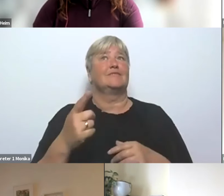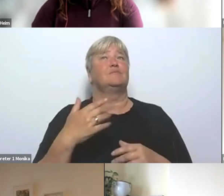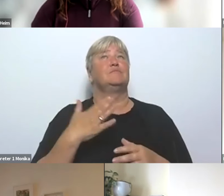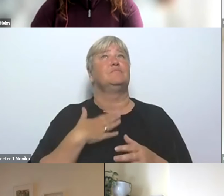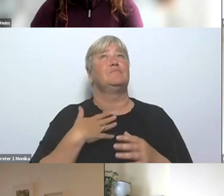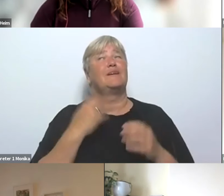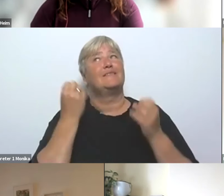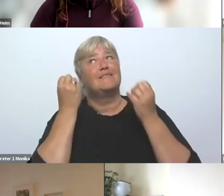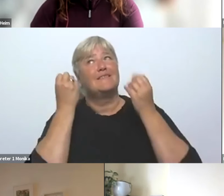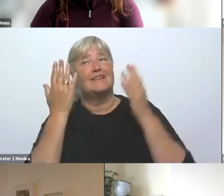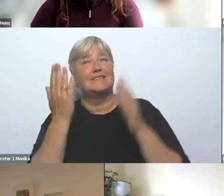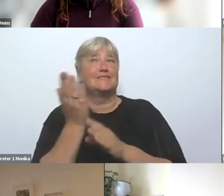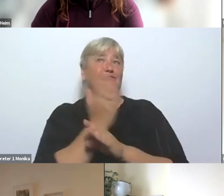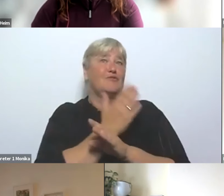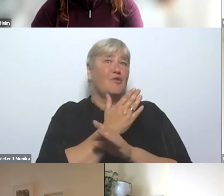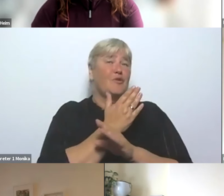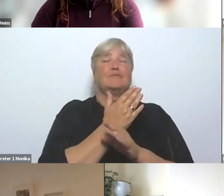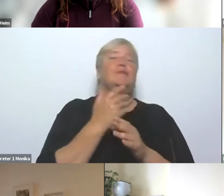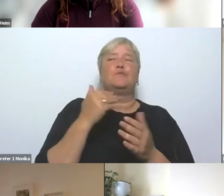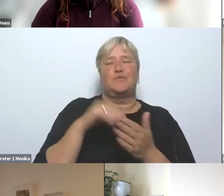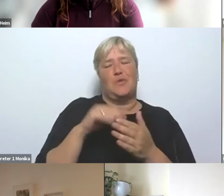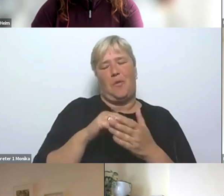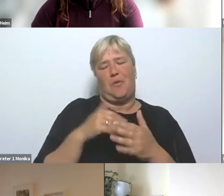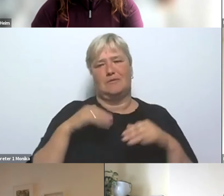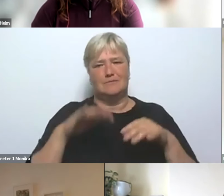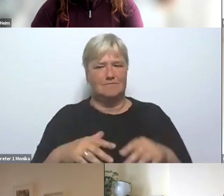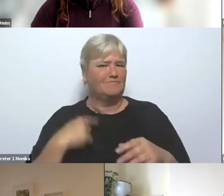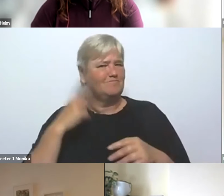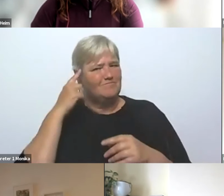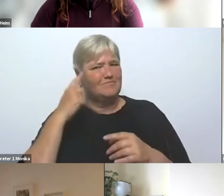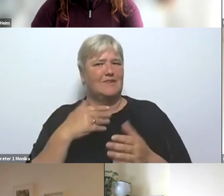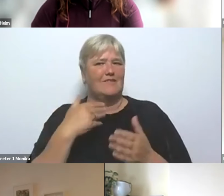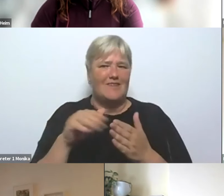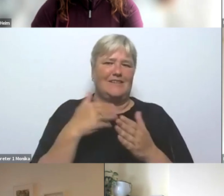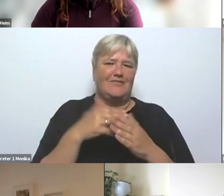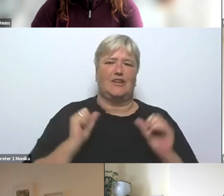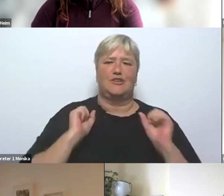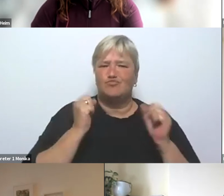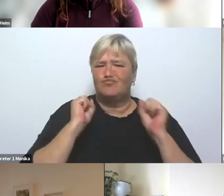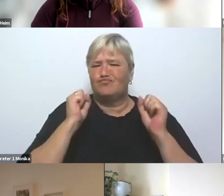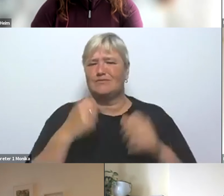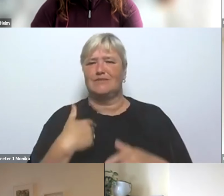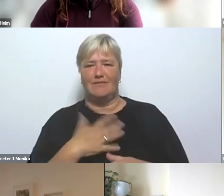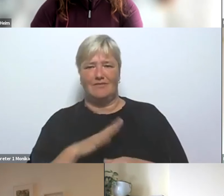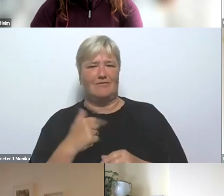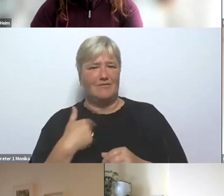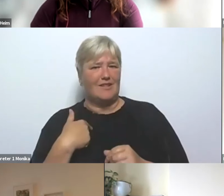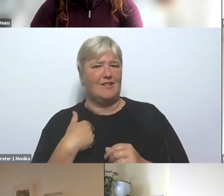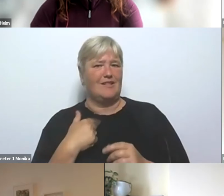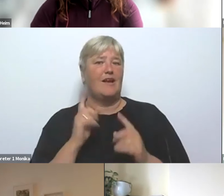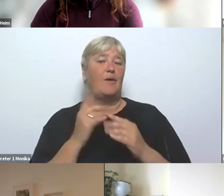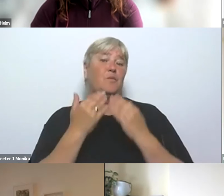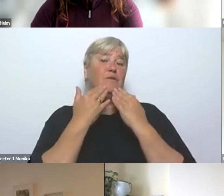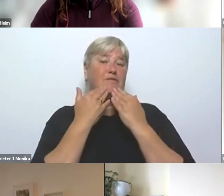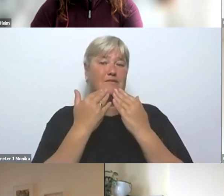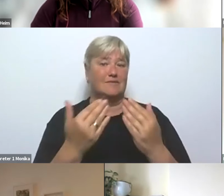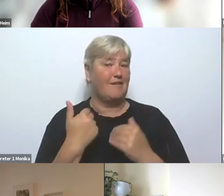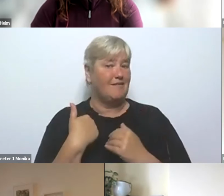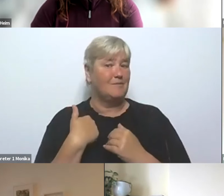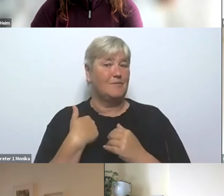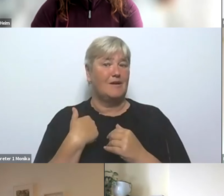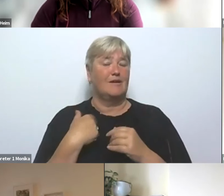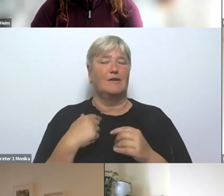vorher geheißen hat, ist mir noch nicht verloren gegangen, sondern im Gegenteil, ist noch immer da. Und ich bin auch dankbar und bin